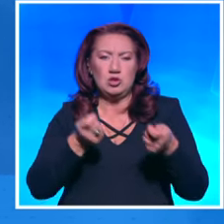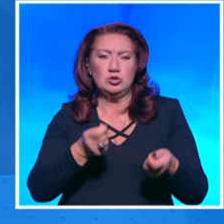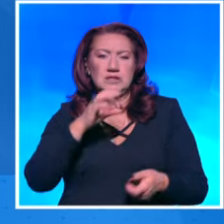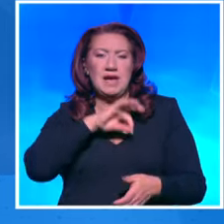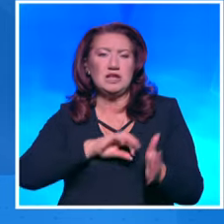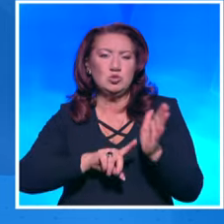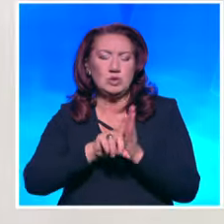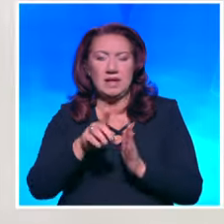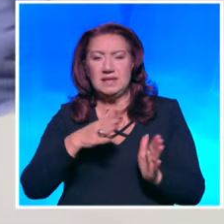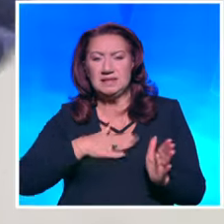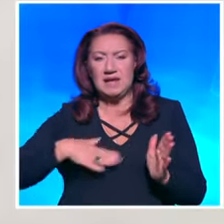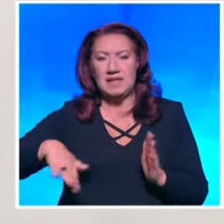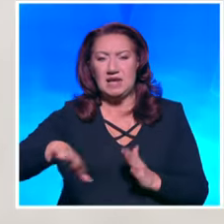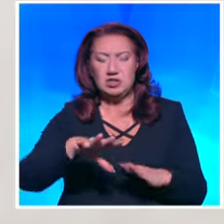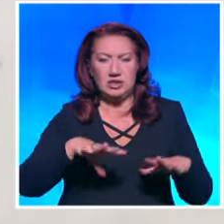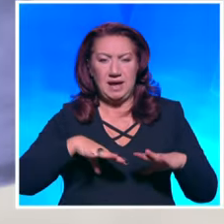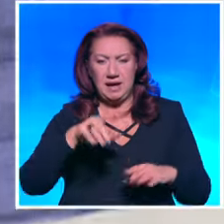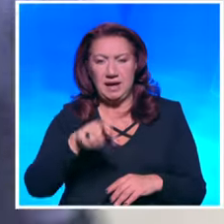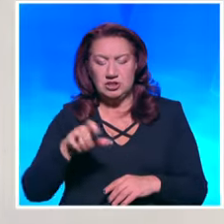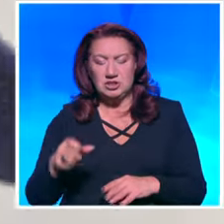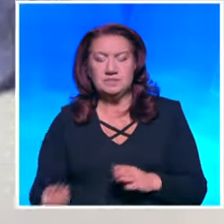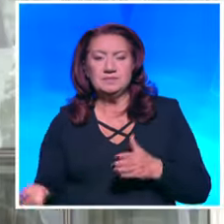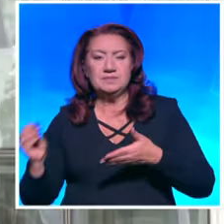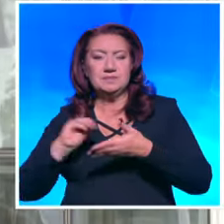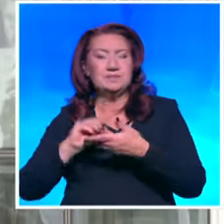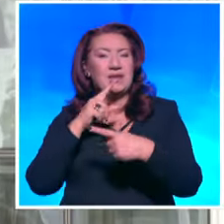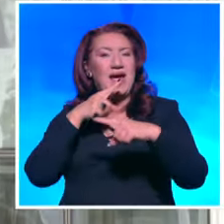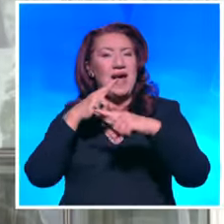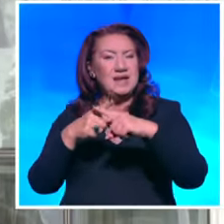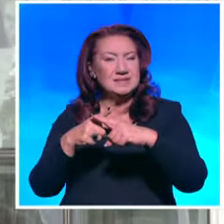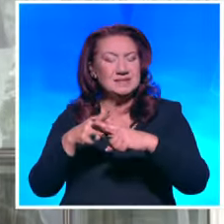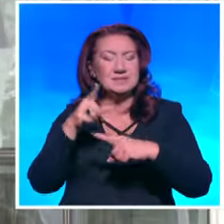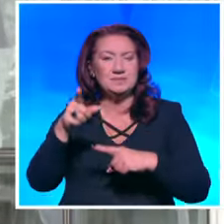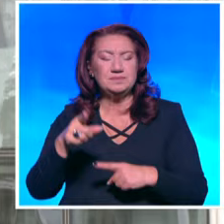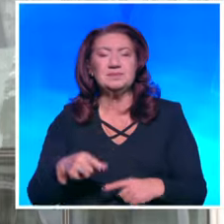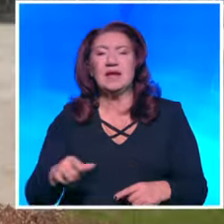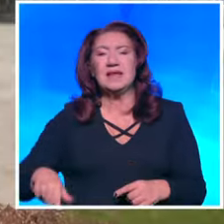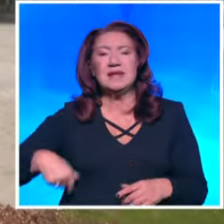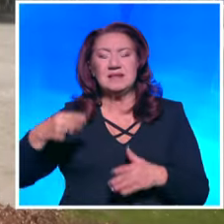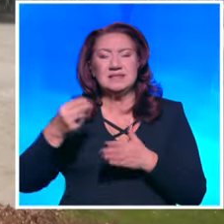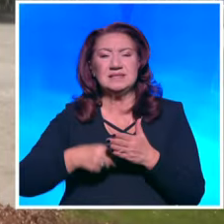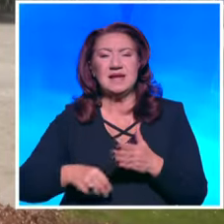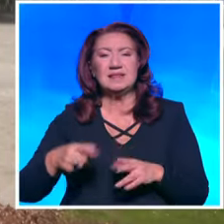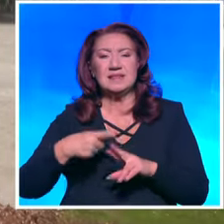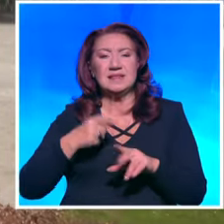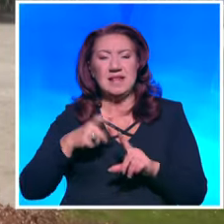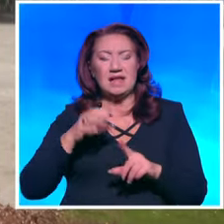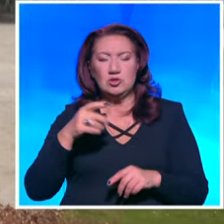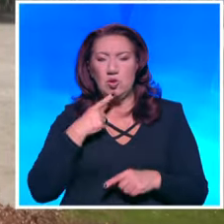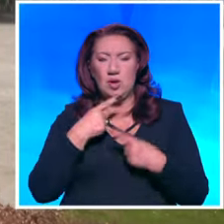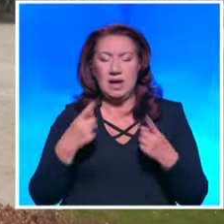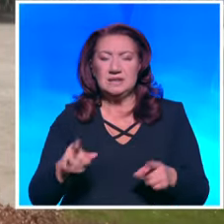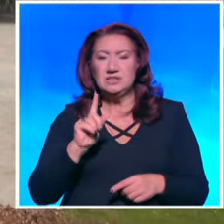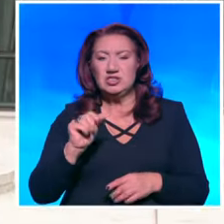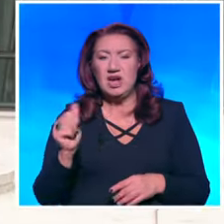нашите граждани с пост в екс генералният секретар на нато марк рюте заяви че лидерството на тръмп ще бъде от